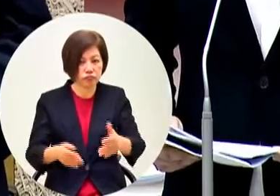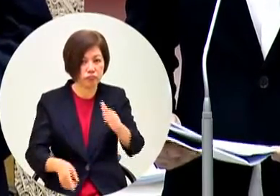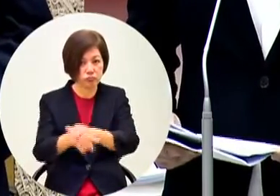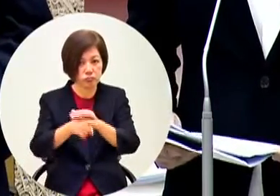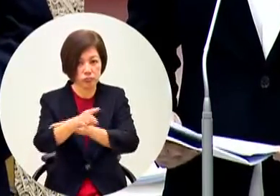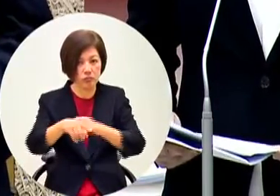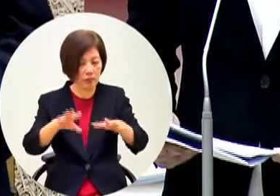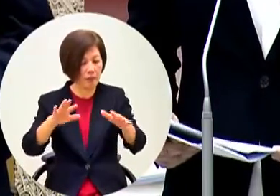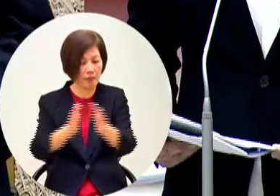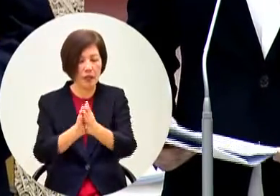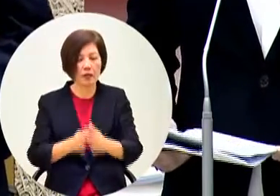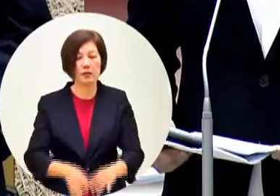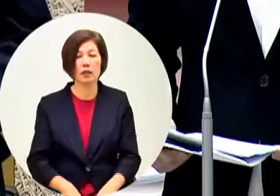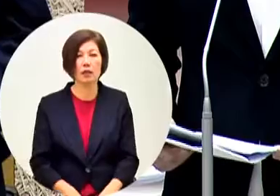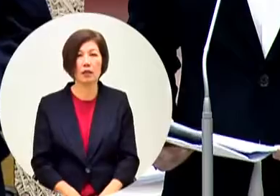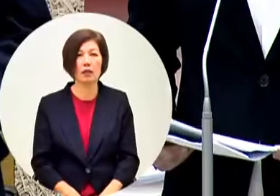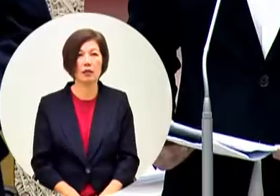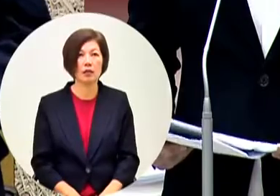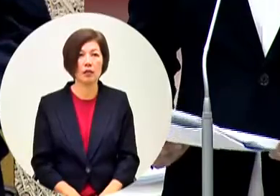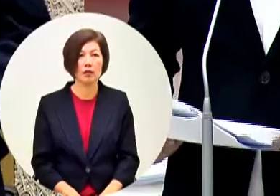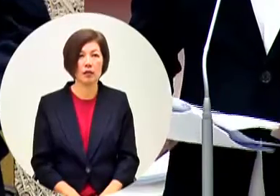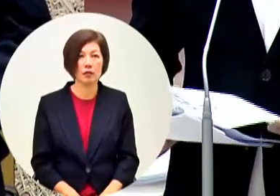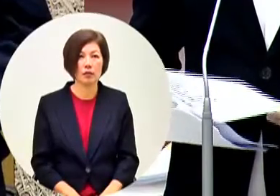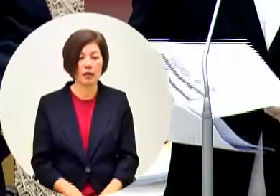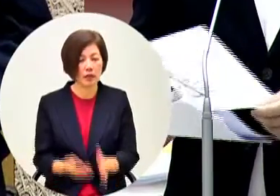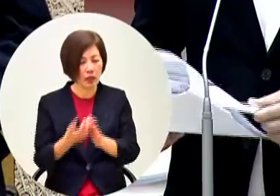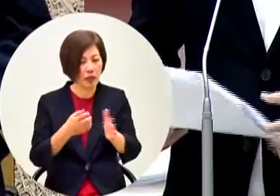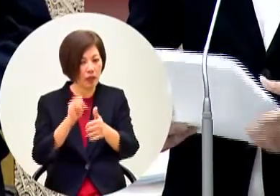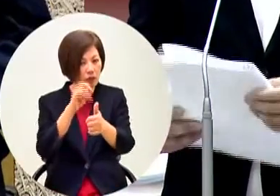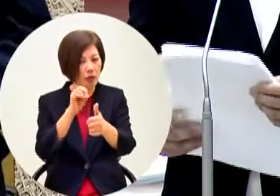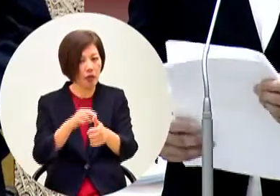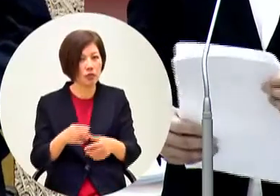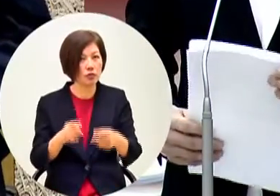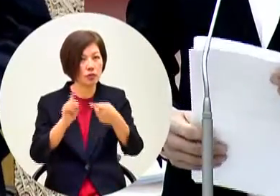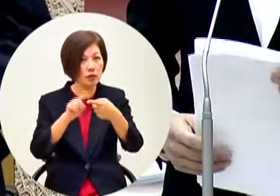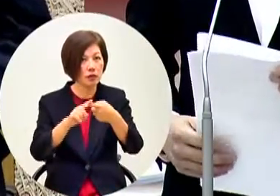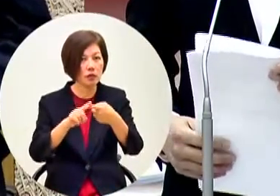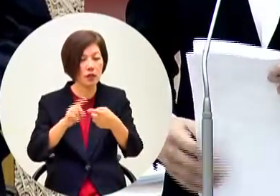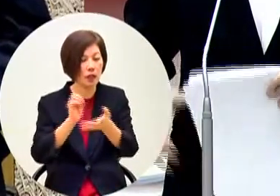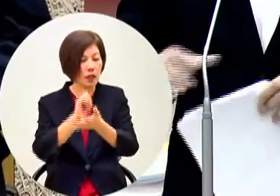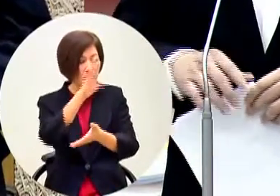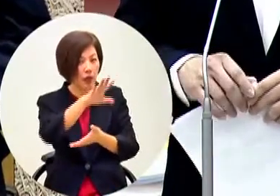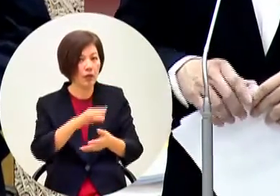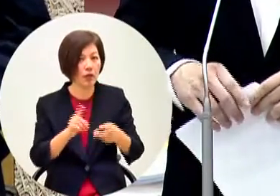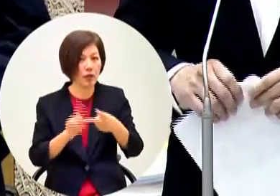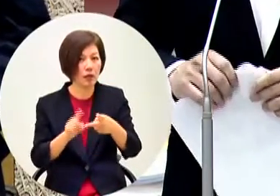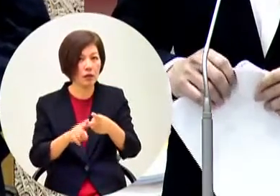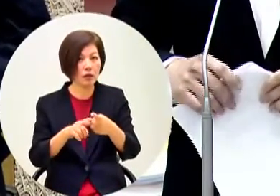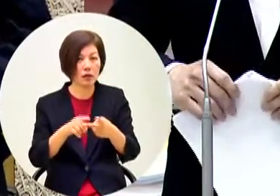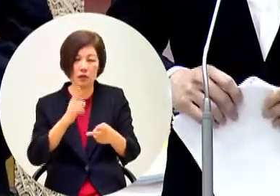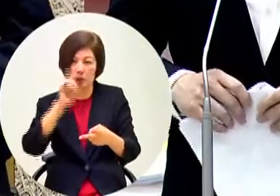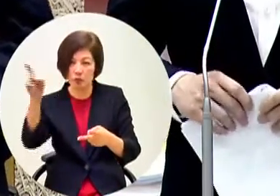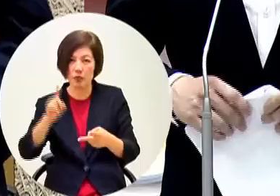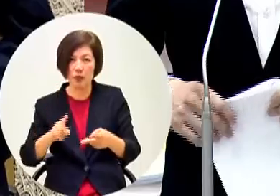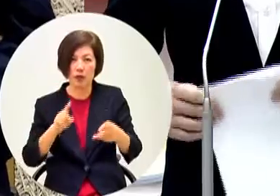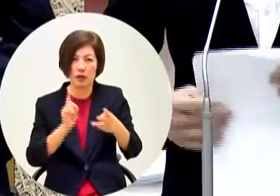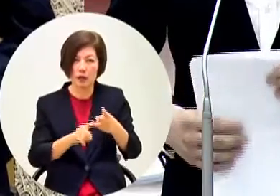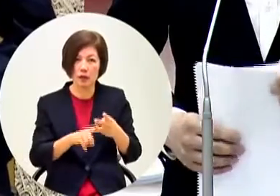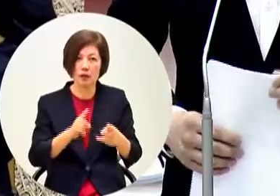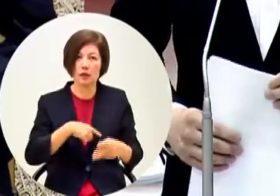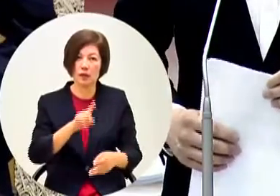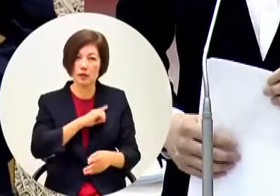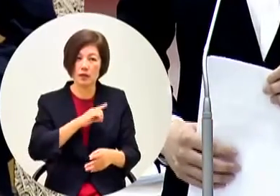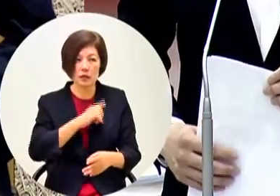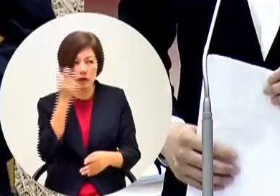不是因为没有人检举，所以还没有去拆除？ 不是哦，我刚才讲了两个来源，一个是通报，一个是检举，一个我们自己有查 到的。局长，我认